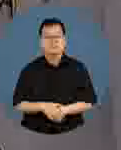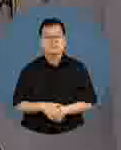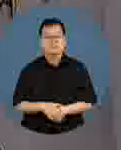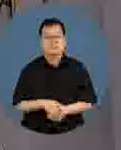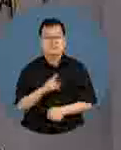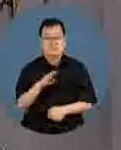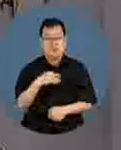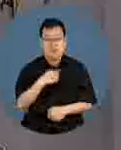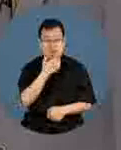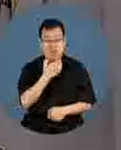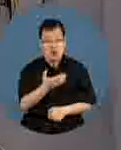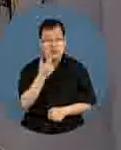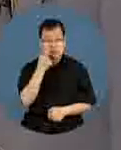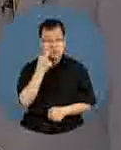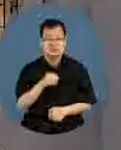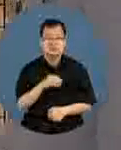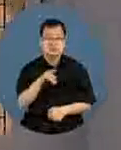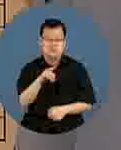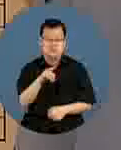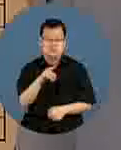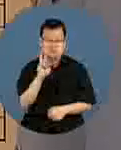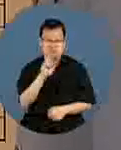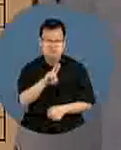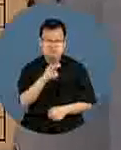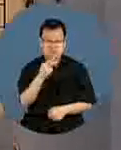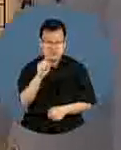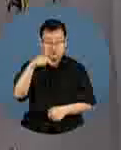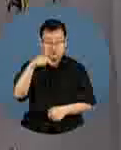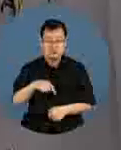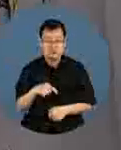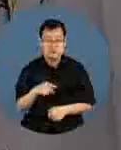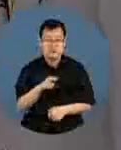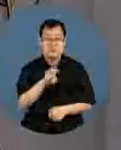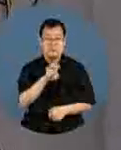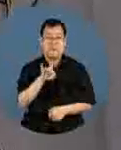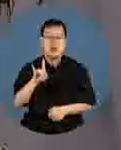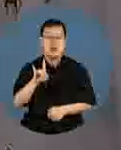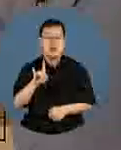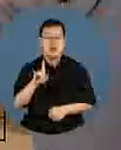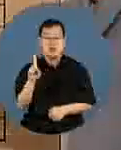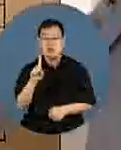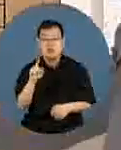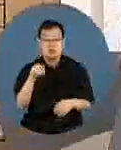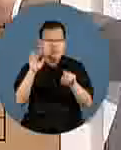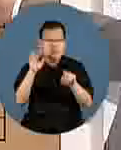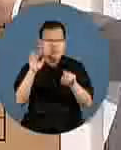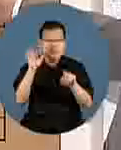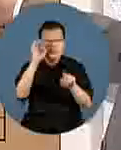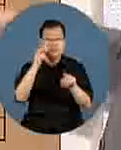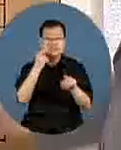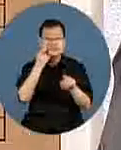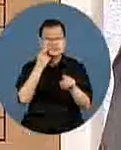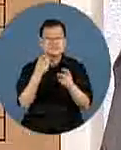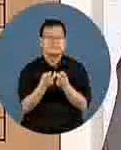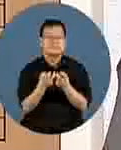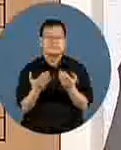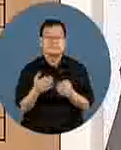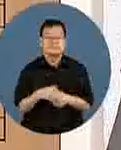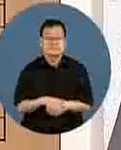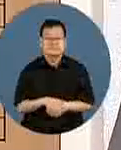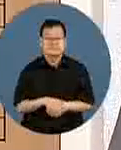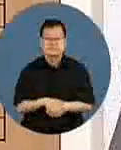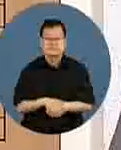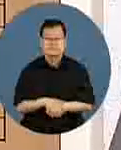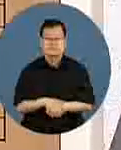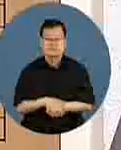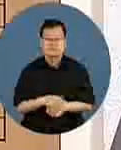이걸 양보할 수는 없으니까 몰았고요. 네. 자, 패를 패를 해서 하고. 1점 불산다. 패가 됐으니까 마땅찮아요. 그래서 패가 별로